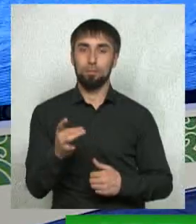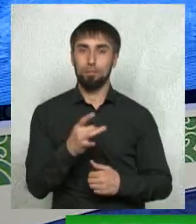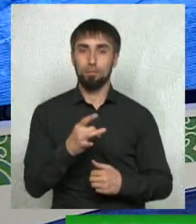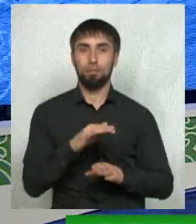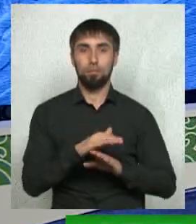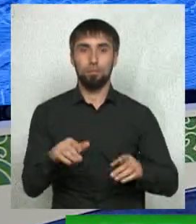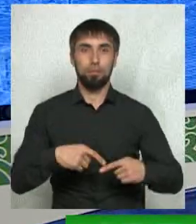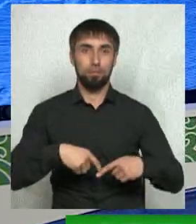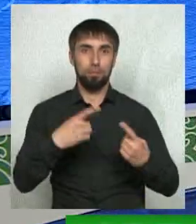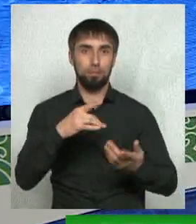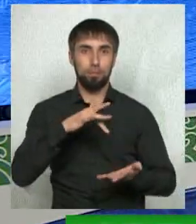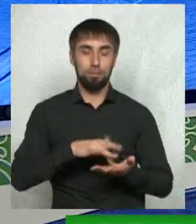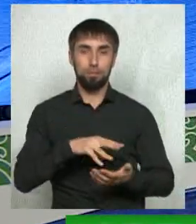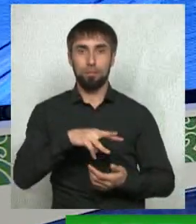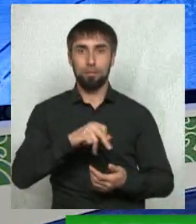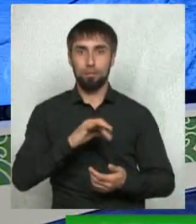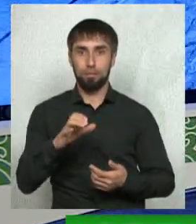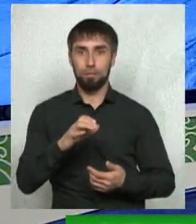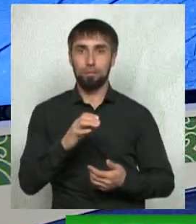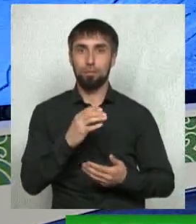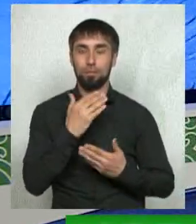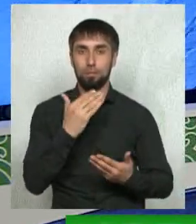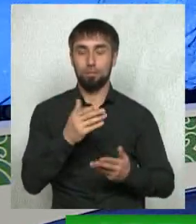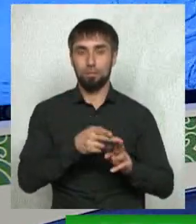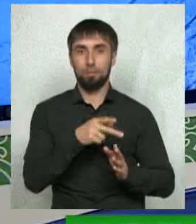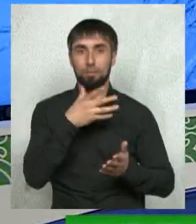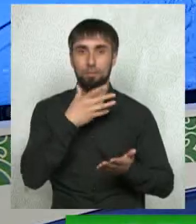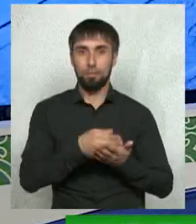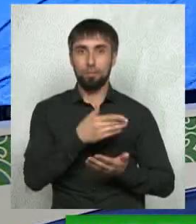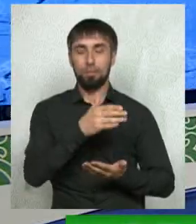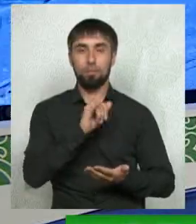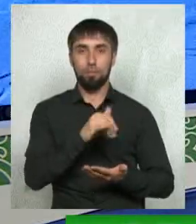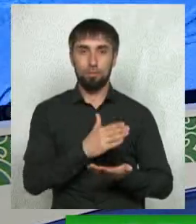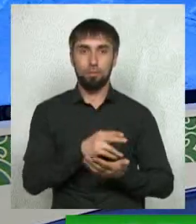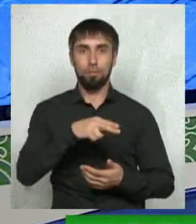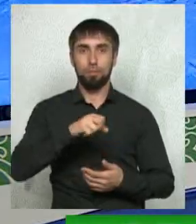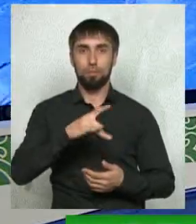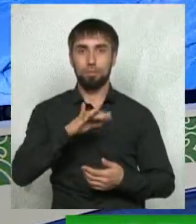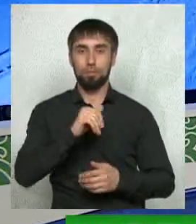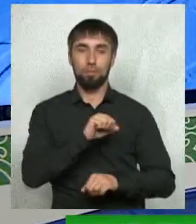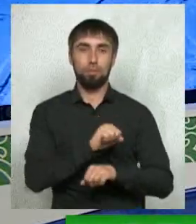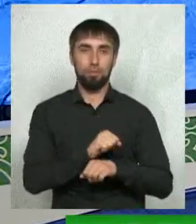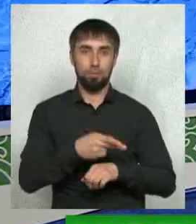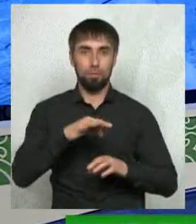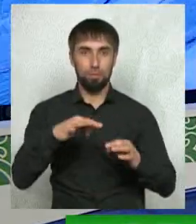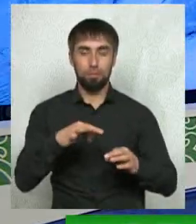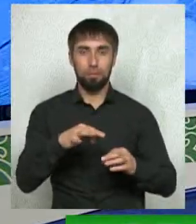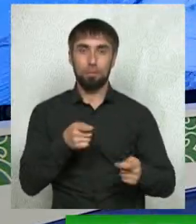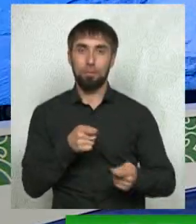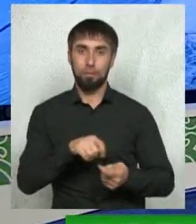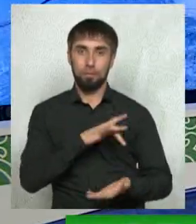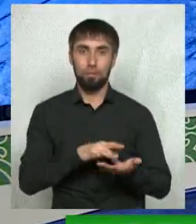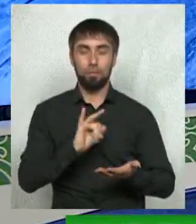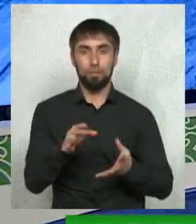Республиканский детский реабилитационный центр в Магасе наконец обзавелся собственной парковкой для посетителей. Администрация города совместно с